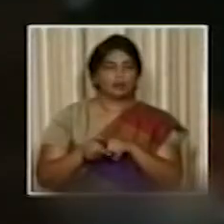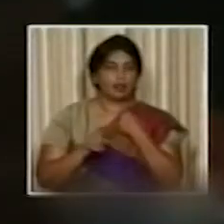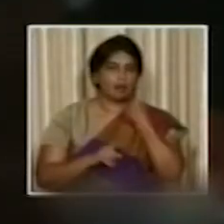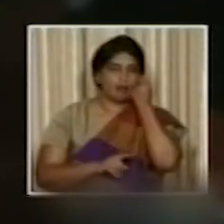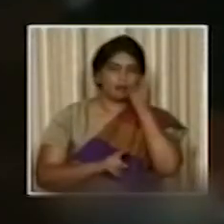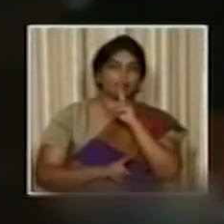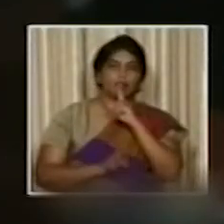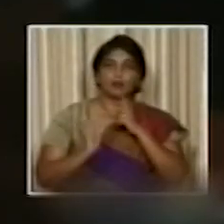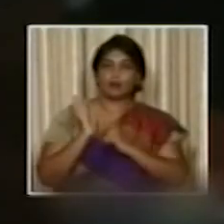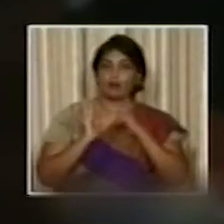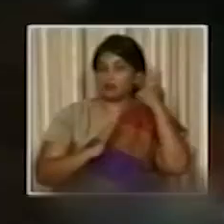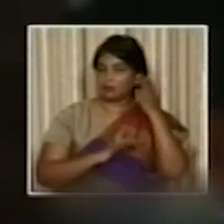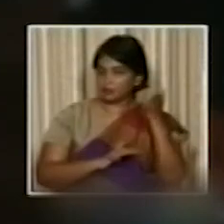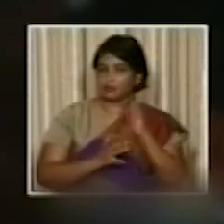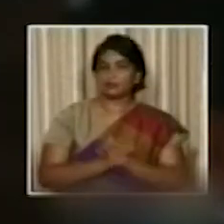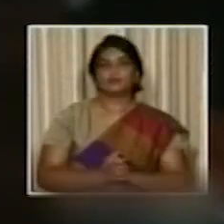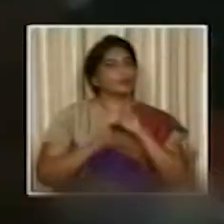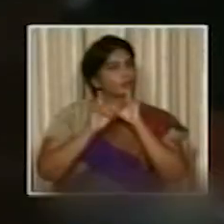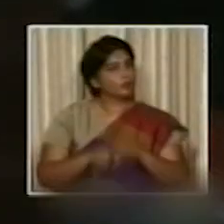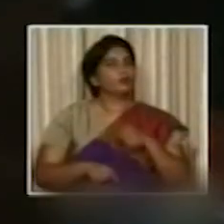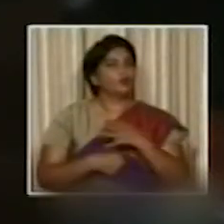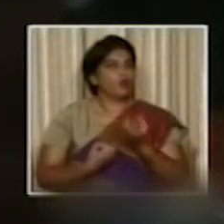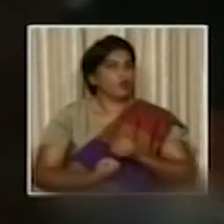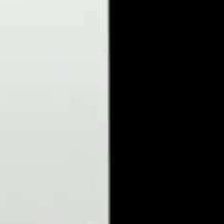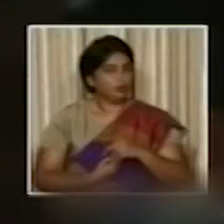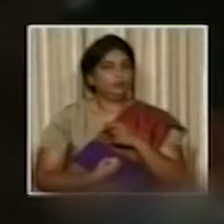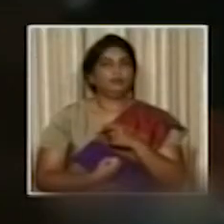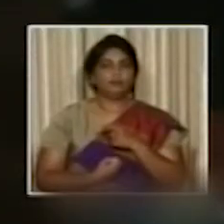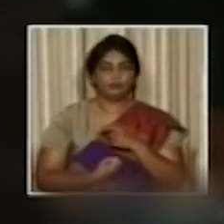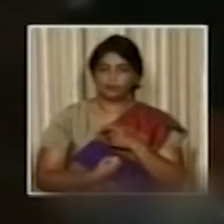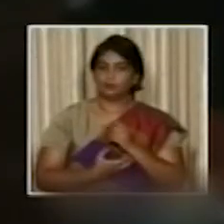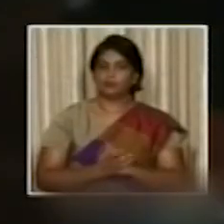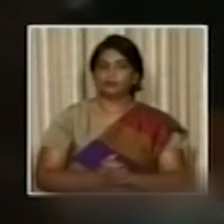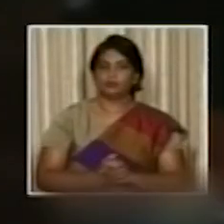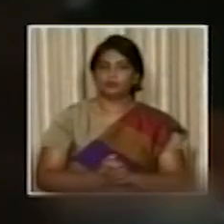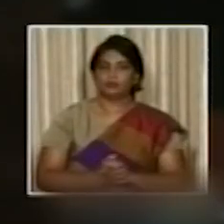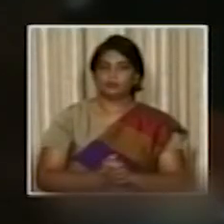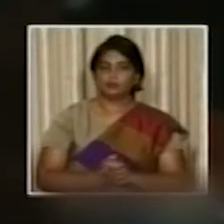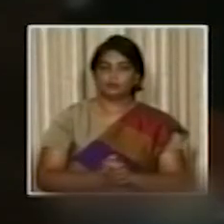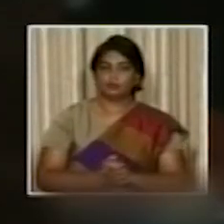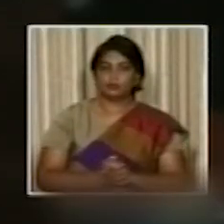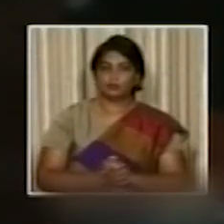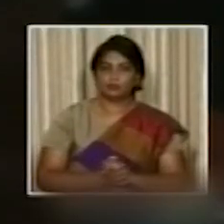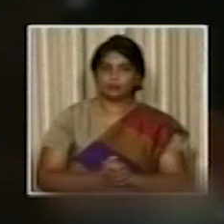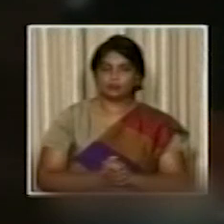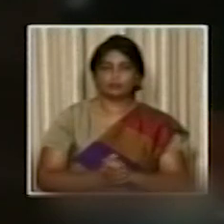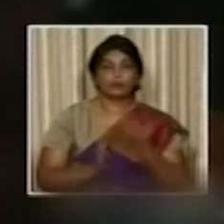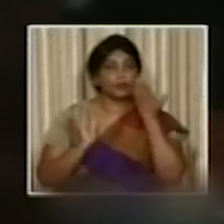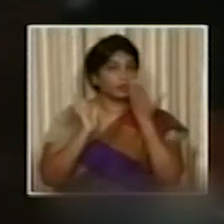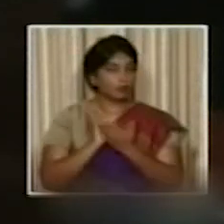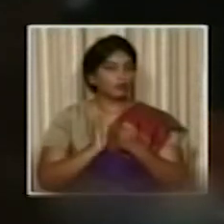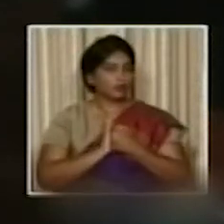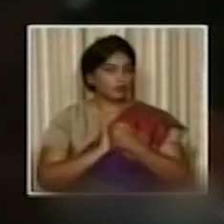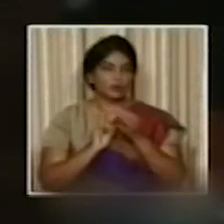அத்தகைய அக்கறையும் பற்றும் இருப்பின் இந்த நாட்டை மீட்டெடுக்கின்ற மேன்மதங்கிய ஜனாதிபதி அவர்களது செயல்பாடுகளுக்கு